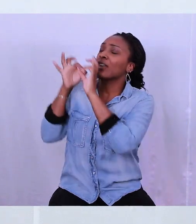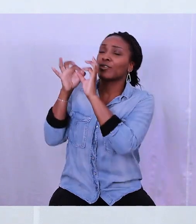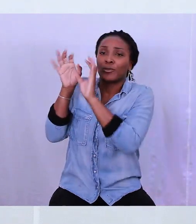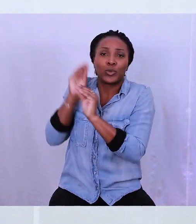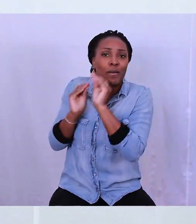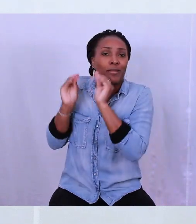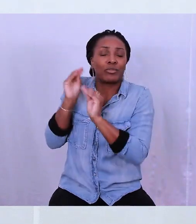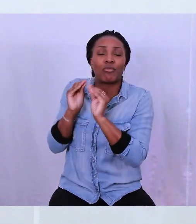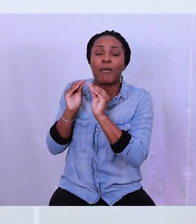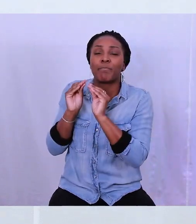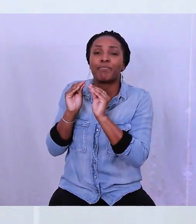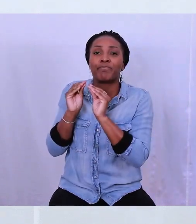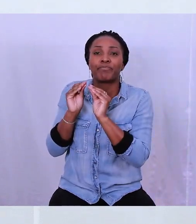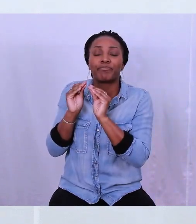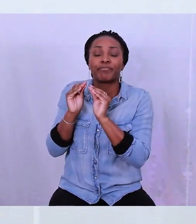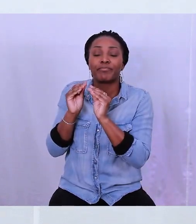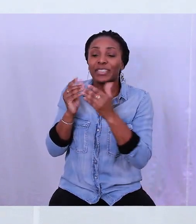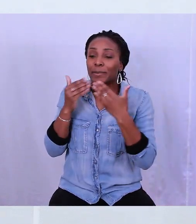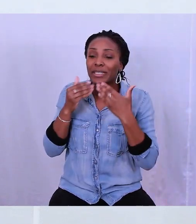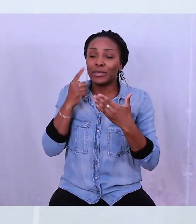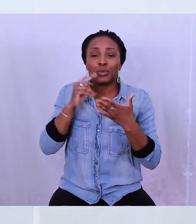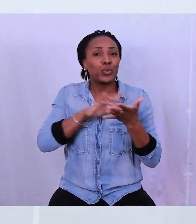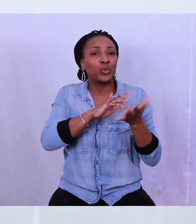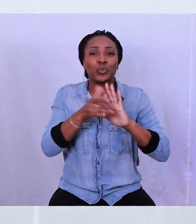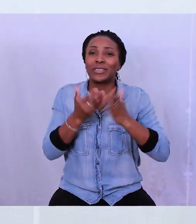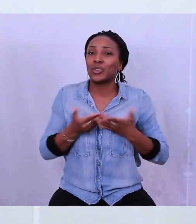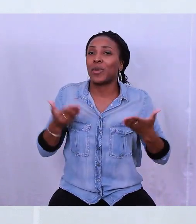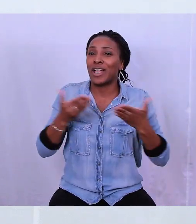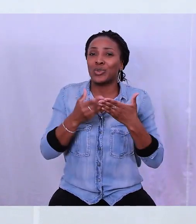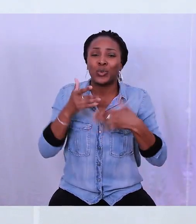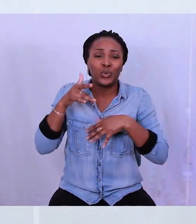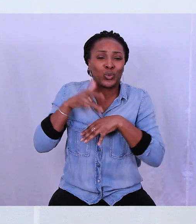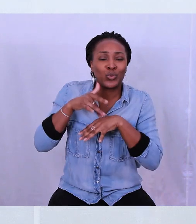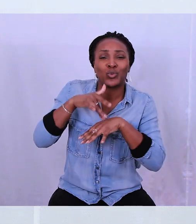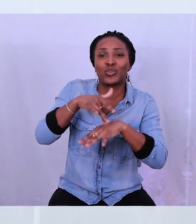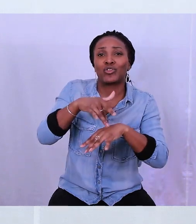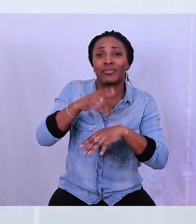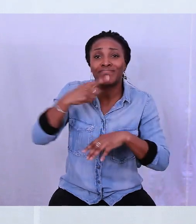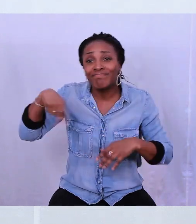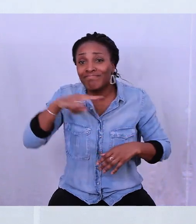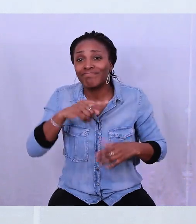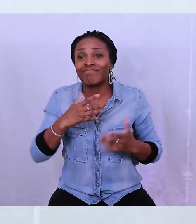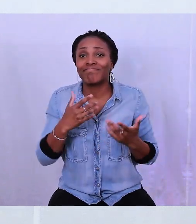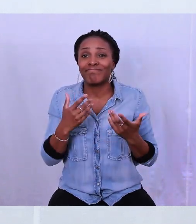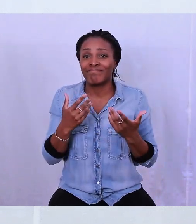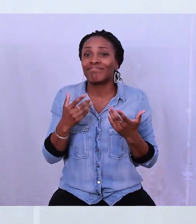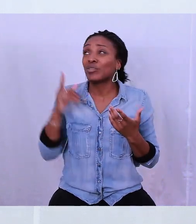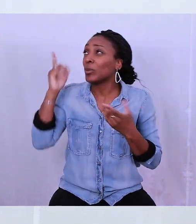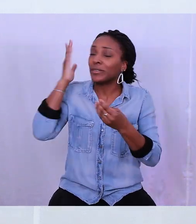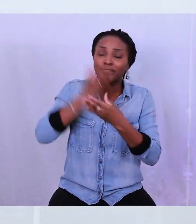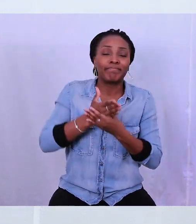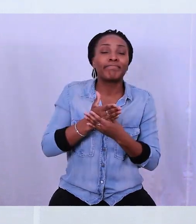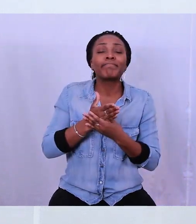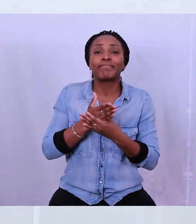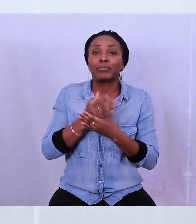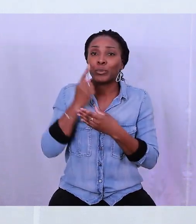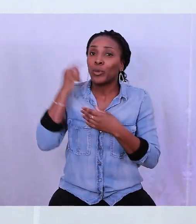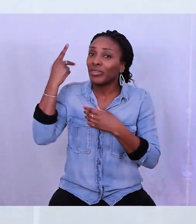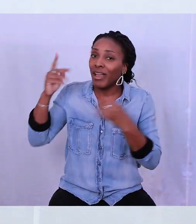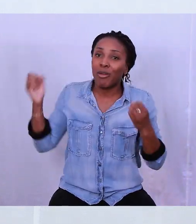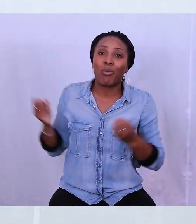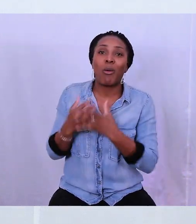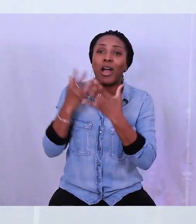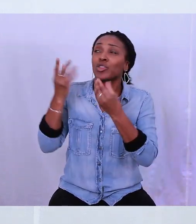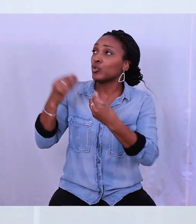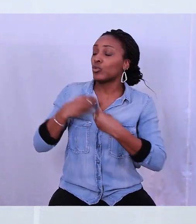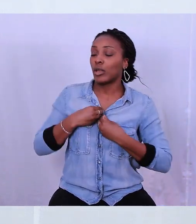toi. Seigneur, merci pour toutes les situations que nous pouvons rencontrer, là où toi, tu vas te glorifier et nous donner